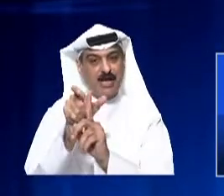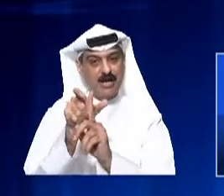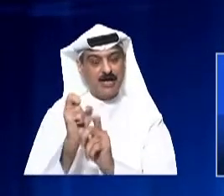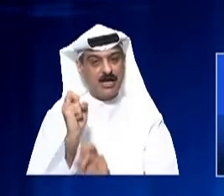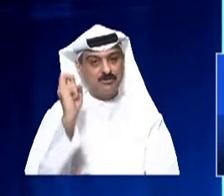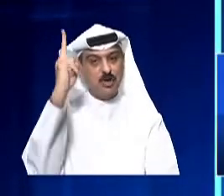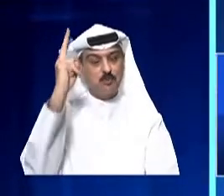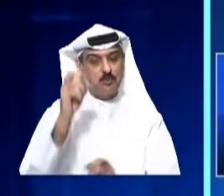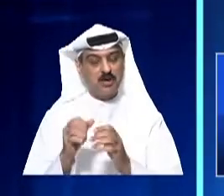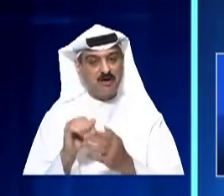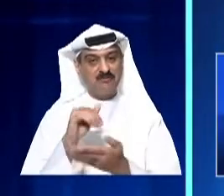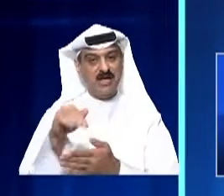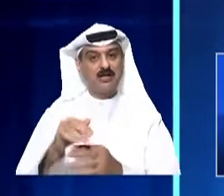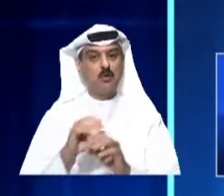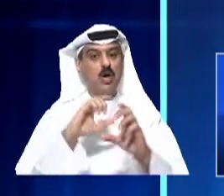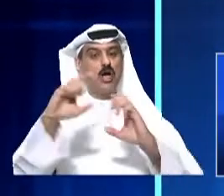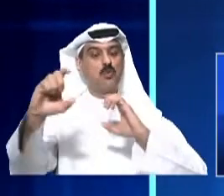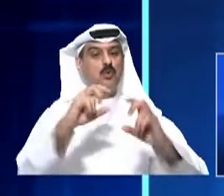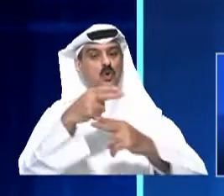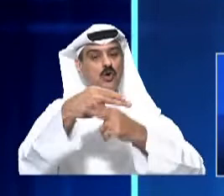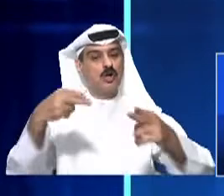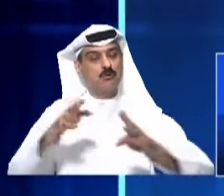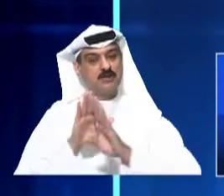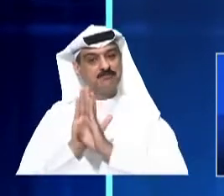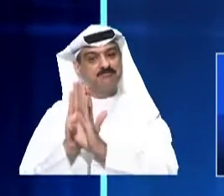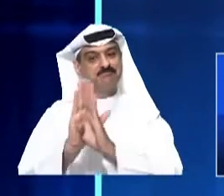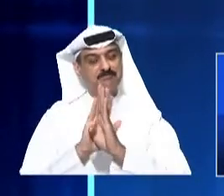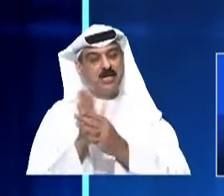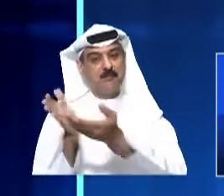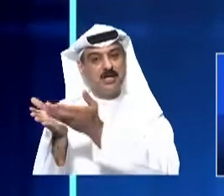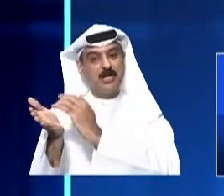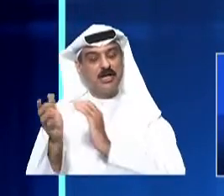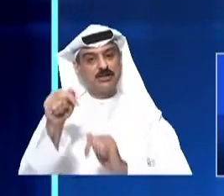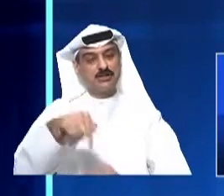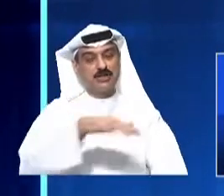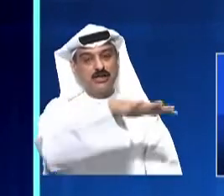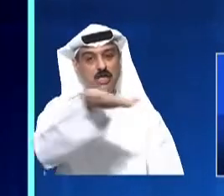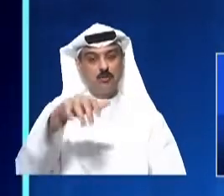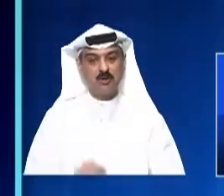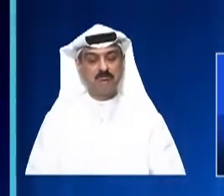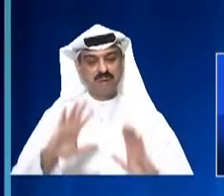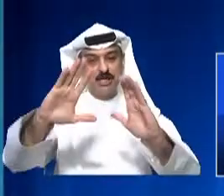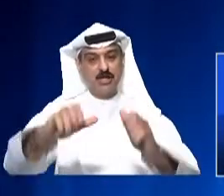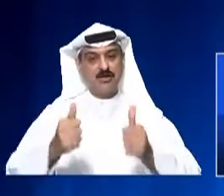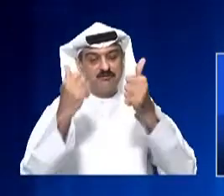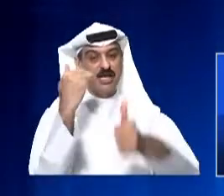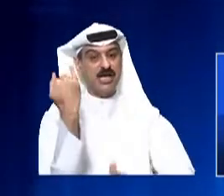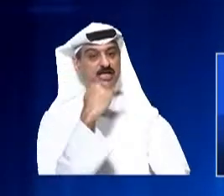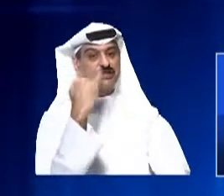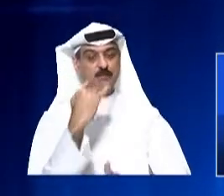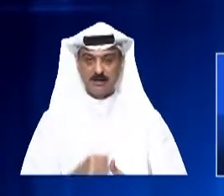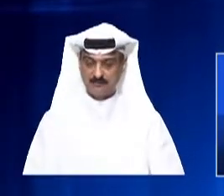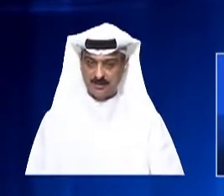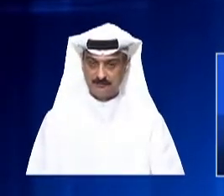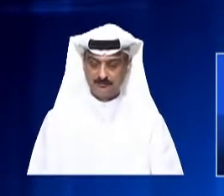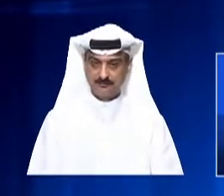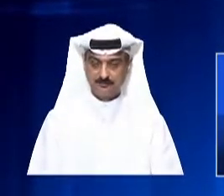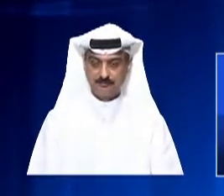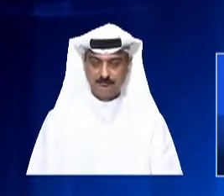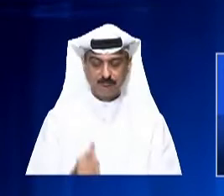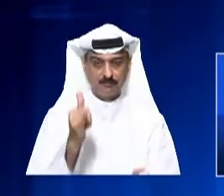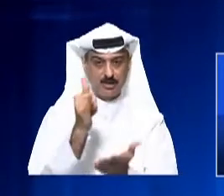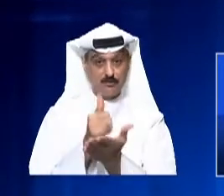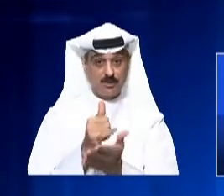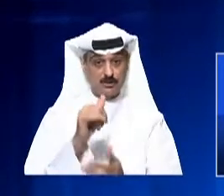المركزي والبنوك الكويتية لدعم مسيرة الاقتصاد الوطني وتأهيل الكوادر الشبابية. وقال هارون أن